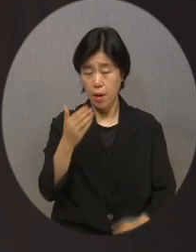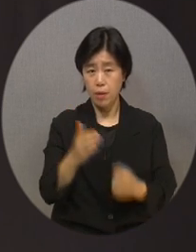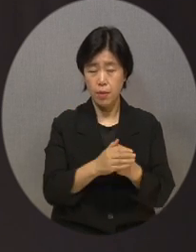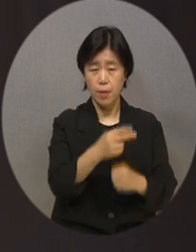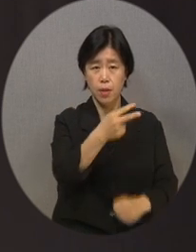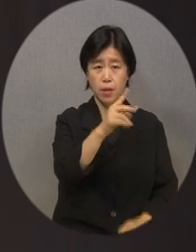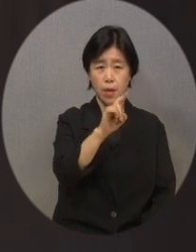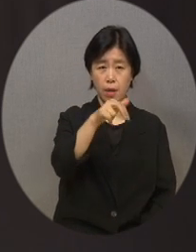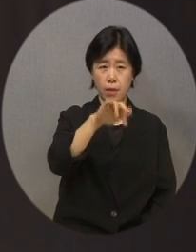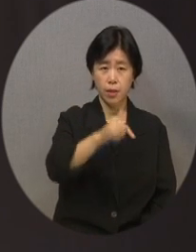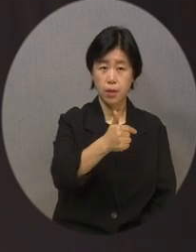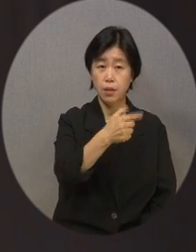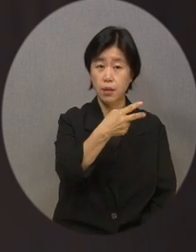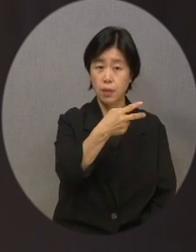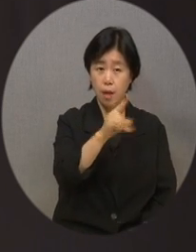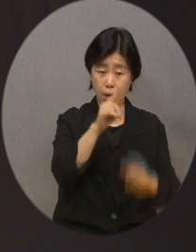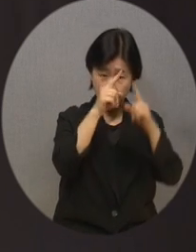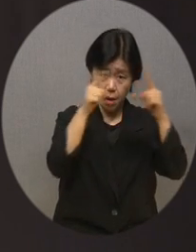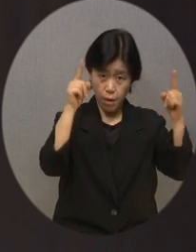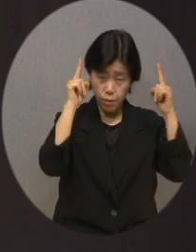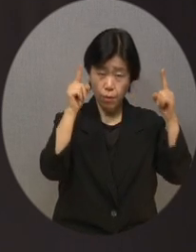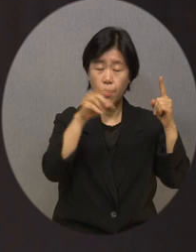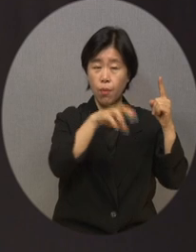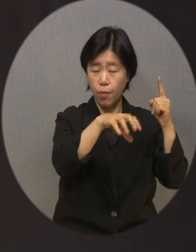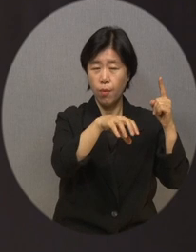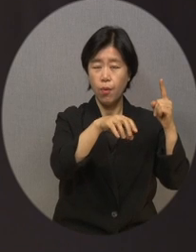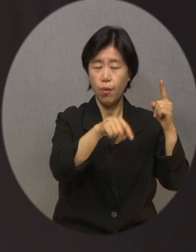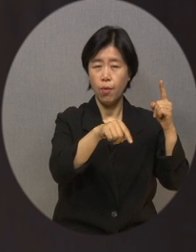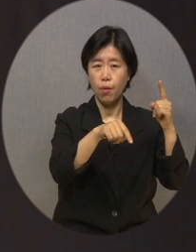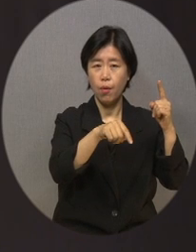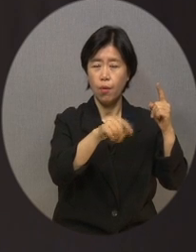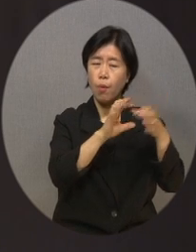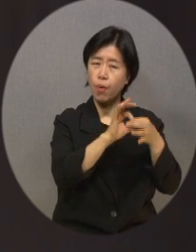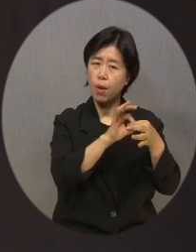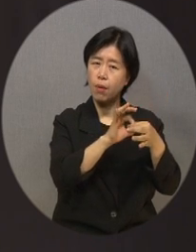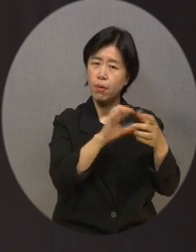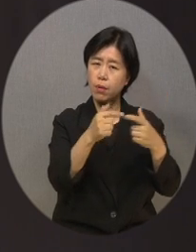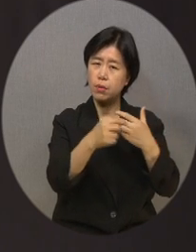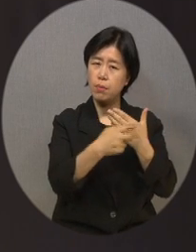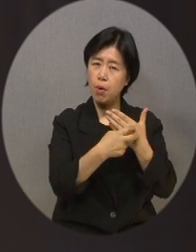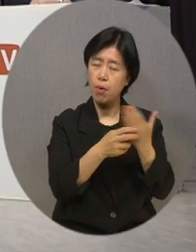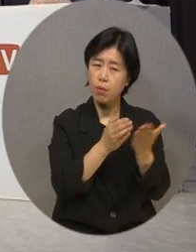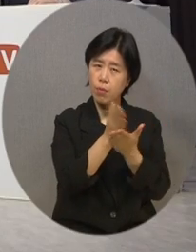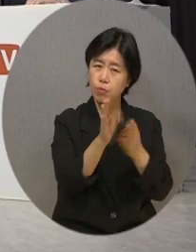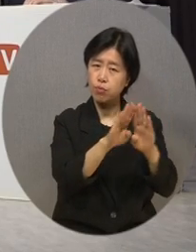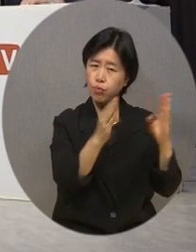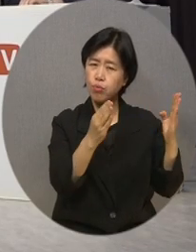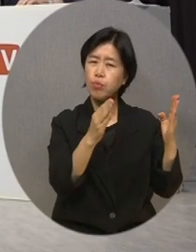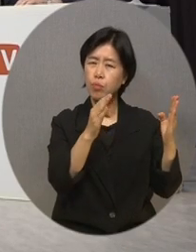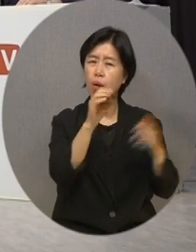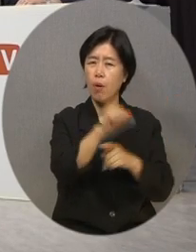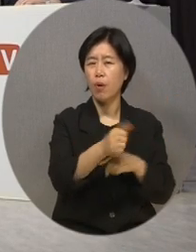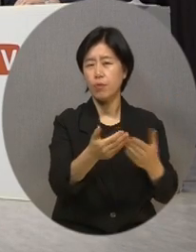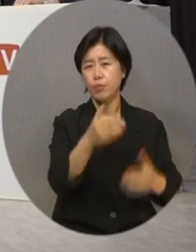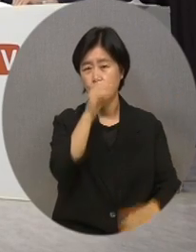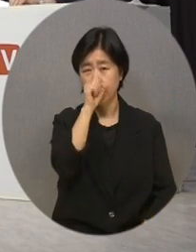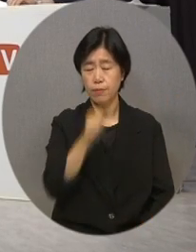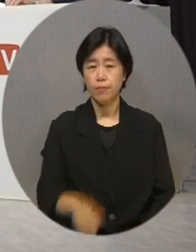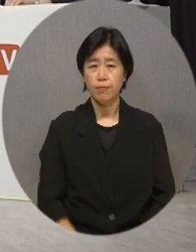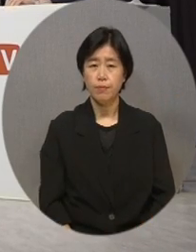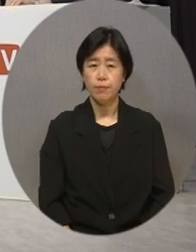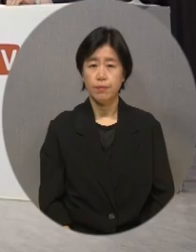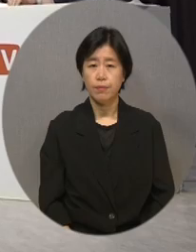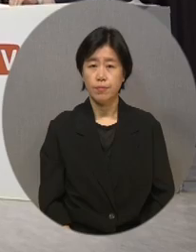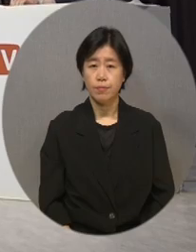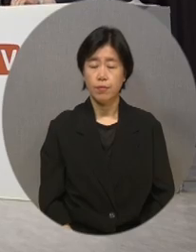있는 곳이라면 그 정도는 해줘도 큰 문제가 없다. 지금 당장 해줘도. 이렇게 생각을 합니다. 동두천에 있는 그 병원과